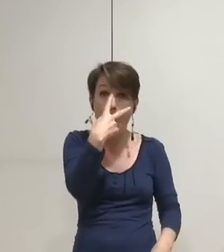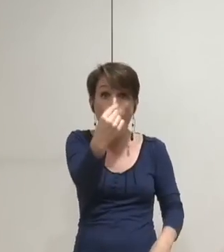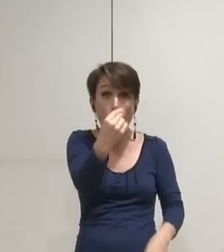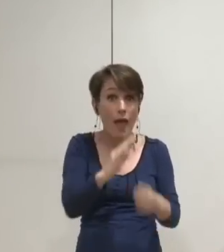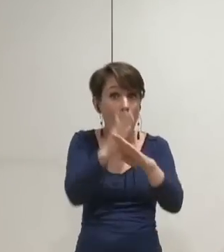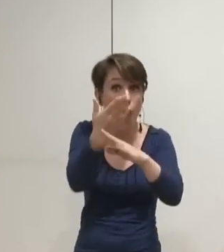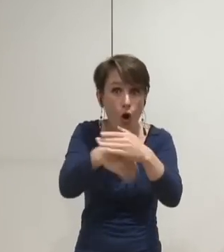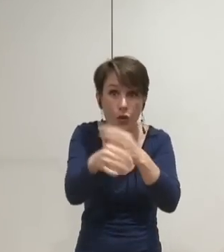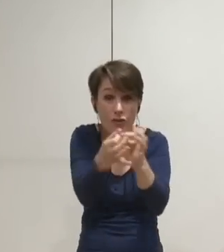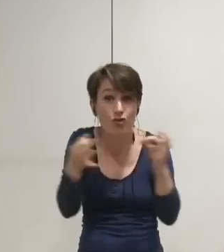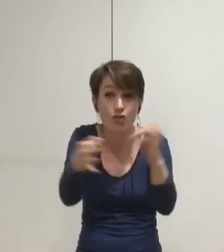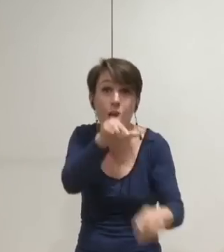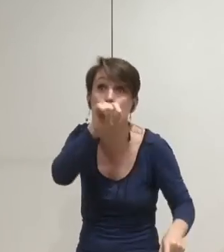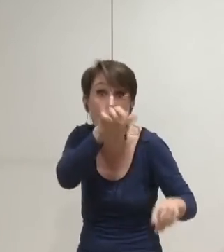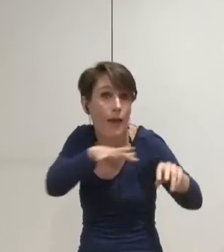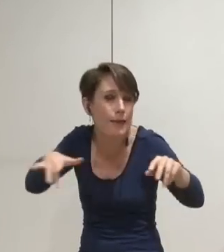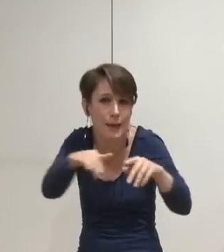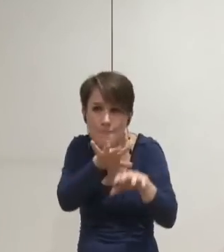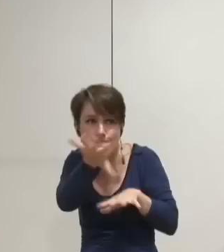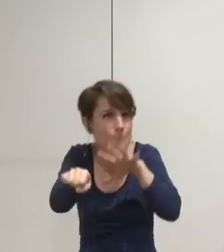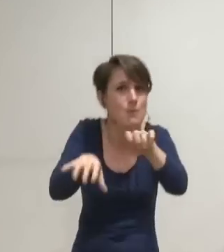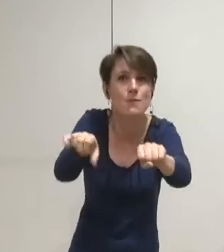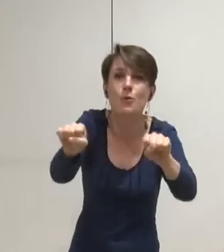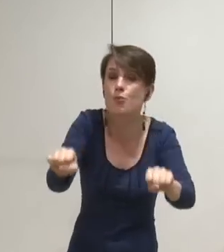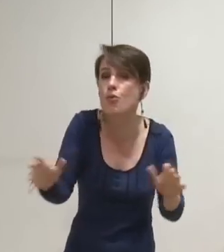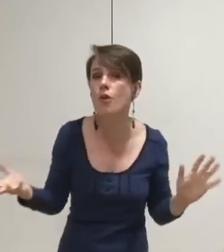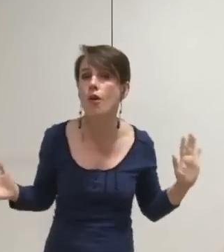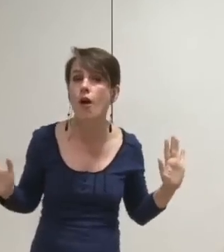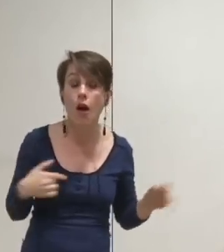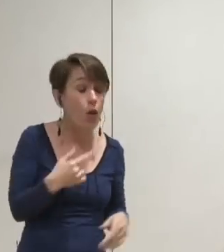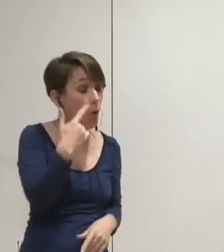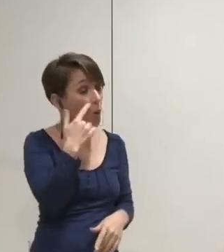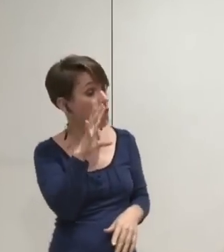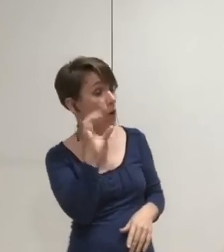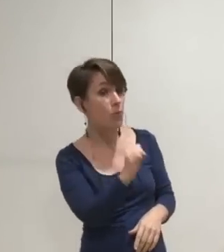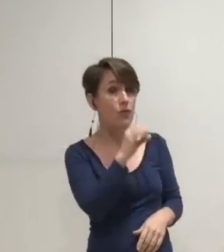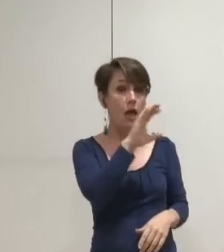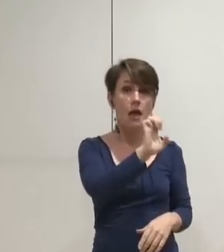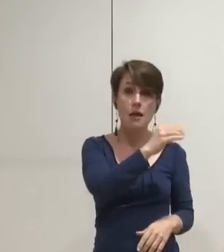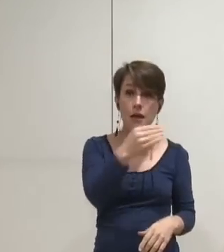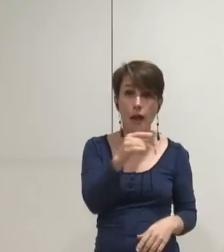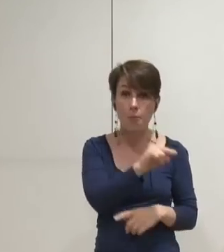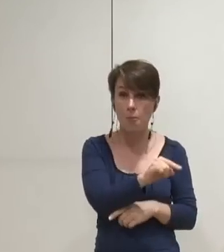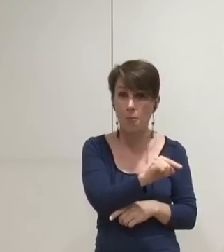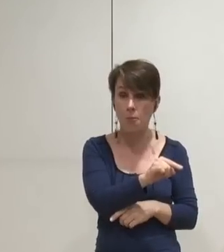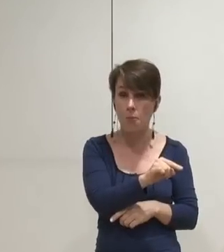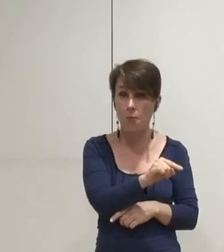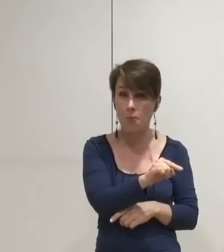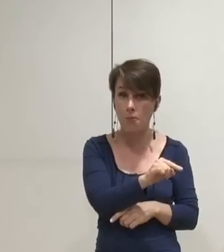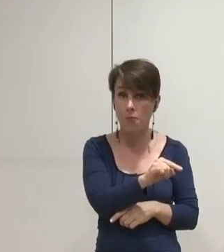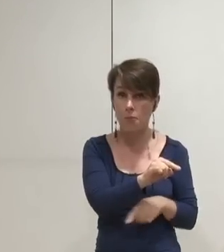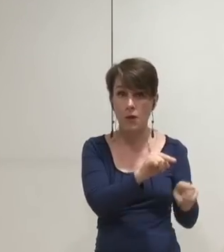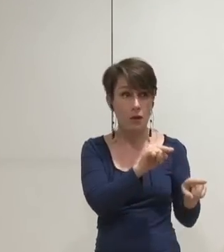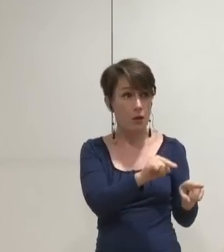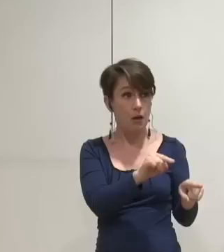public crème dont au passage nous pvons remarquer que l'échéance et la mise en œuvre allent au-delà du mandat de